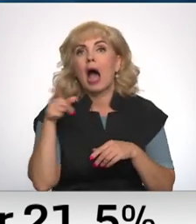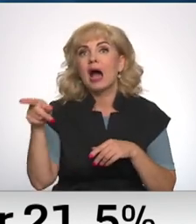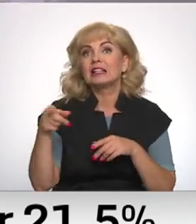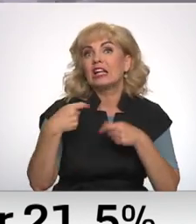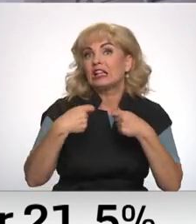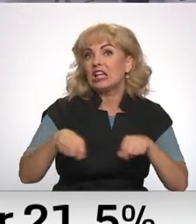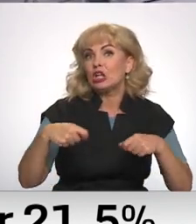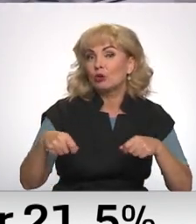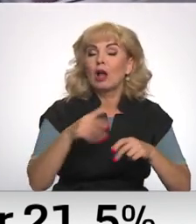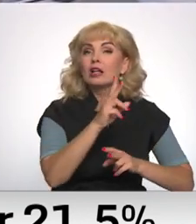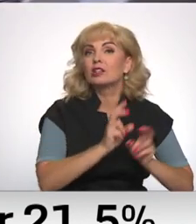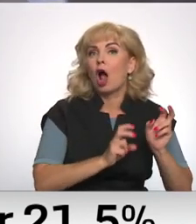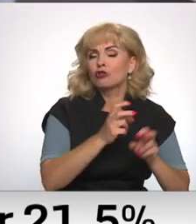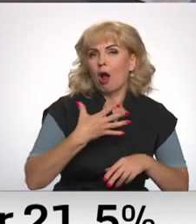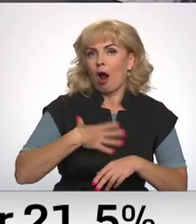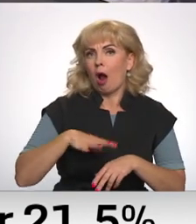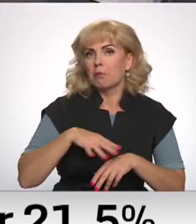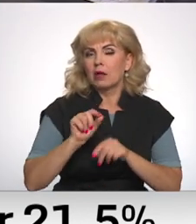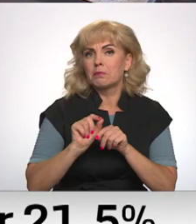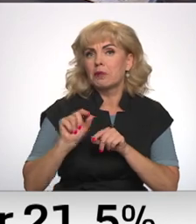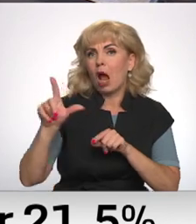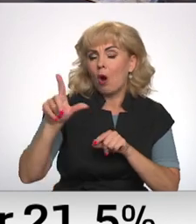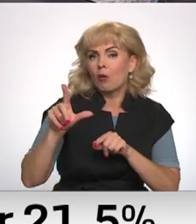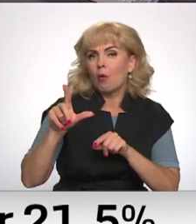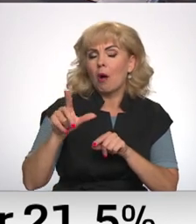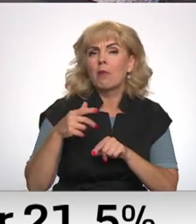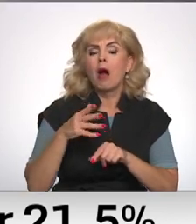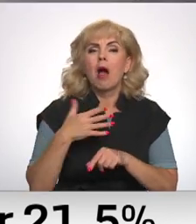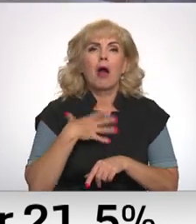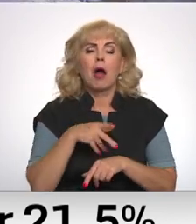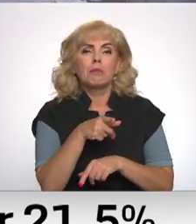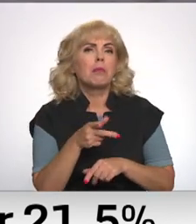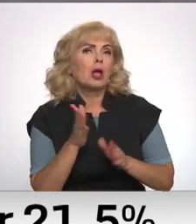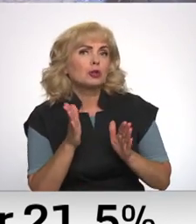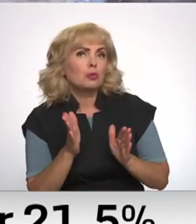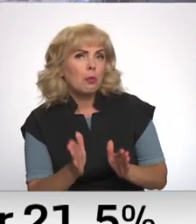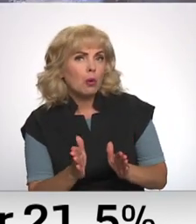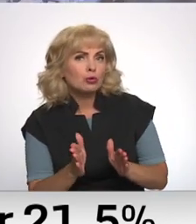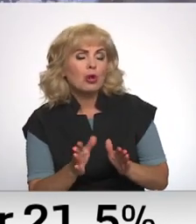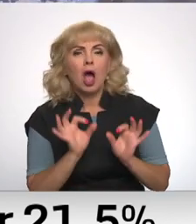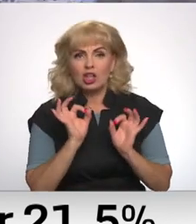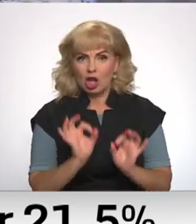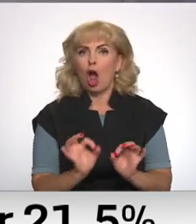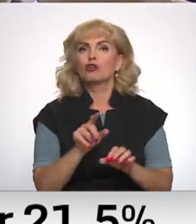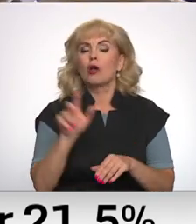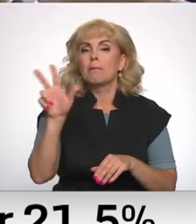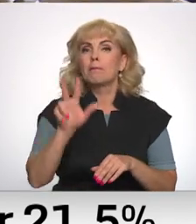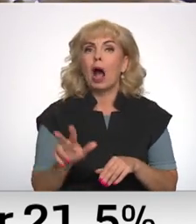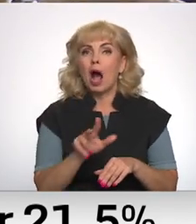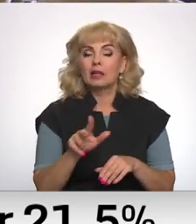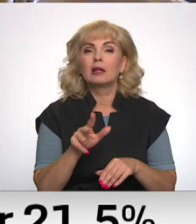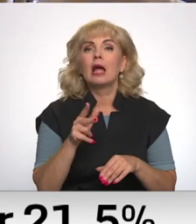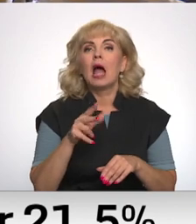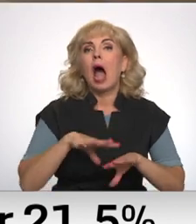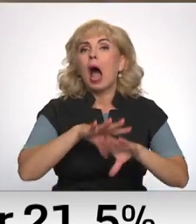tirgotājiem un ražotājiem, kādēļ tas pieaugums varētu būt tik liels, kādēļ tieši Baltijā arī šī apjoma.